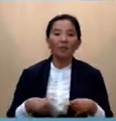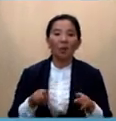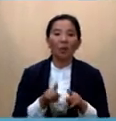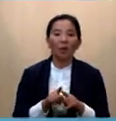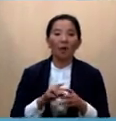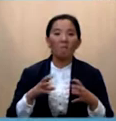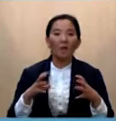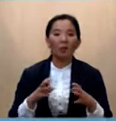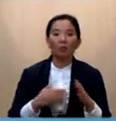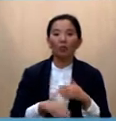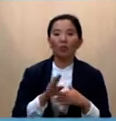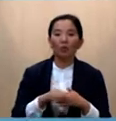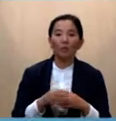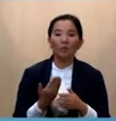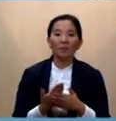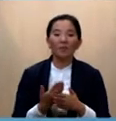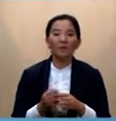момент. Мяч ушел